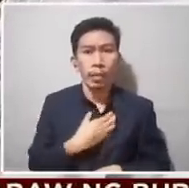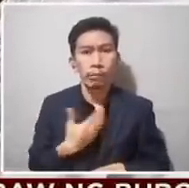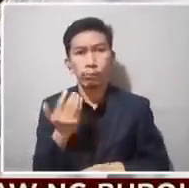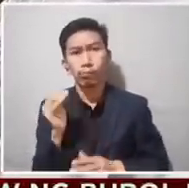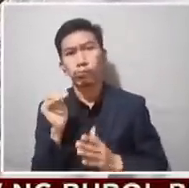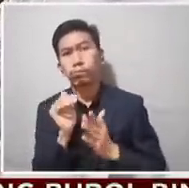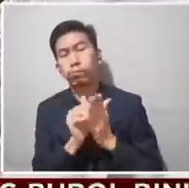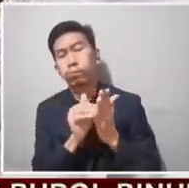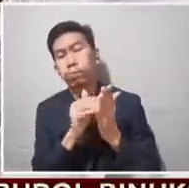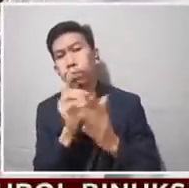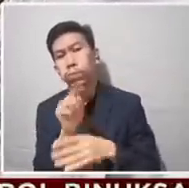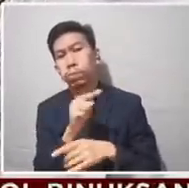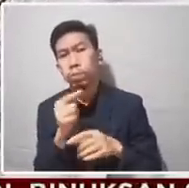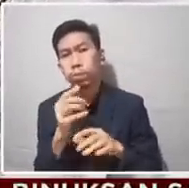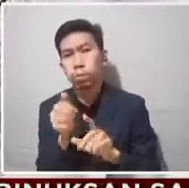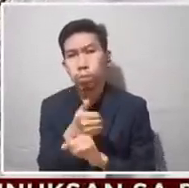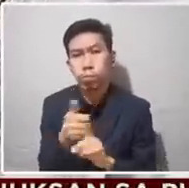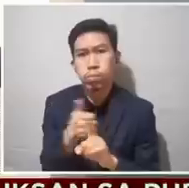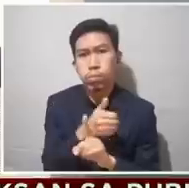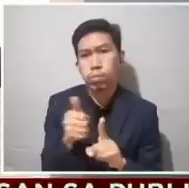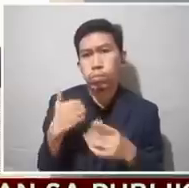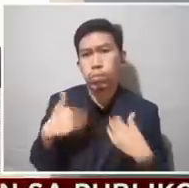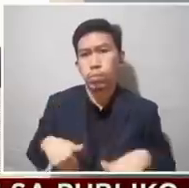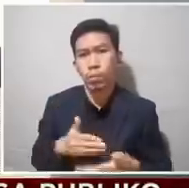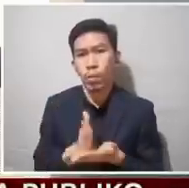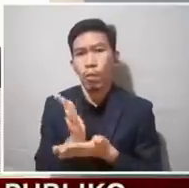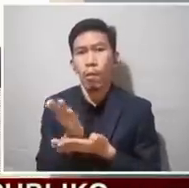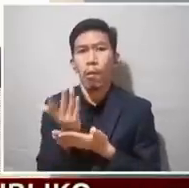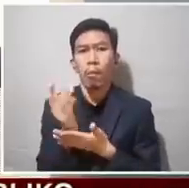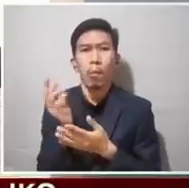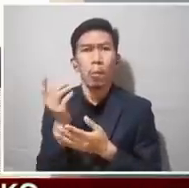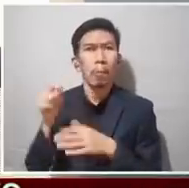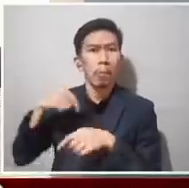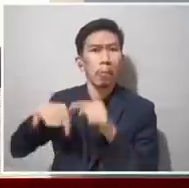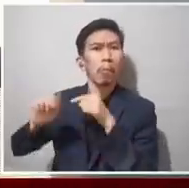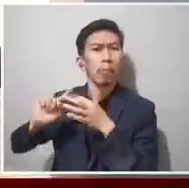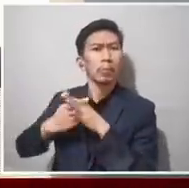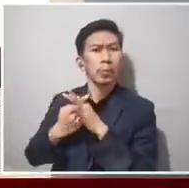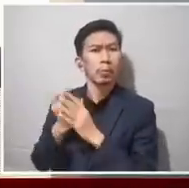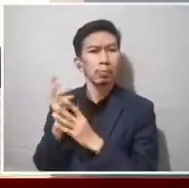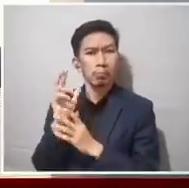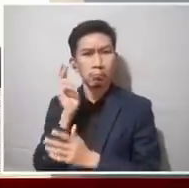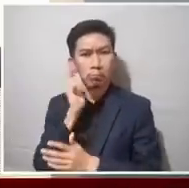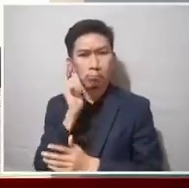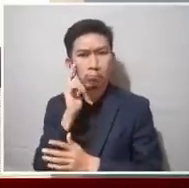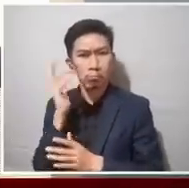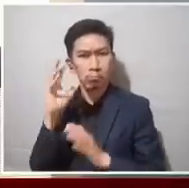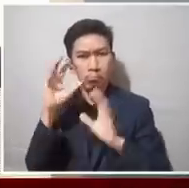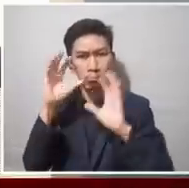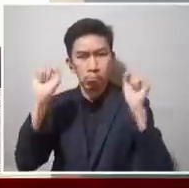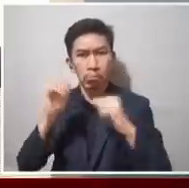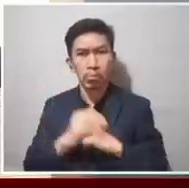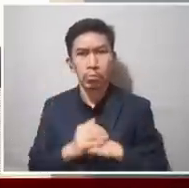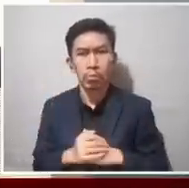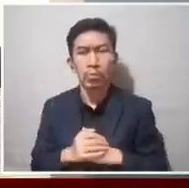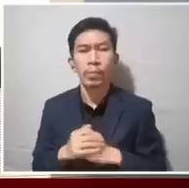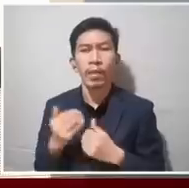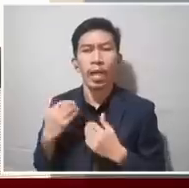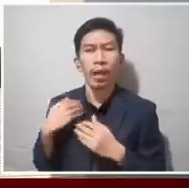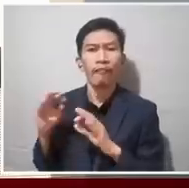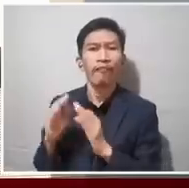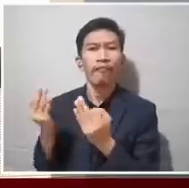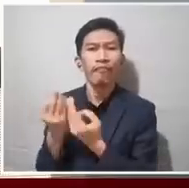since the president became president. Ayon sa militar, may iba pang kaanak si Culiamat na miyembro umano ng